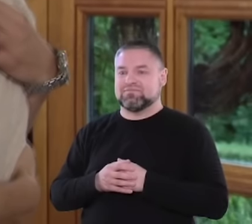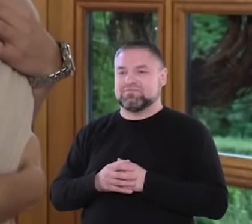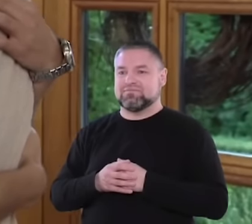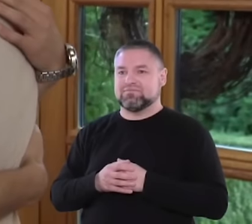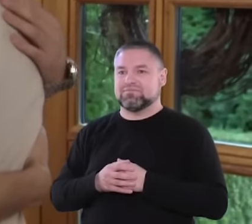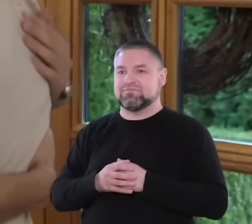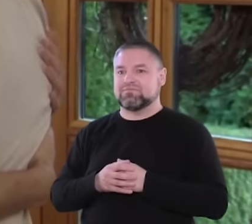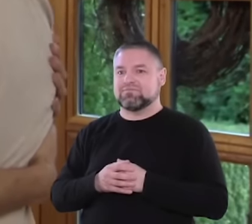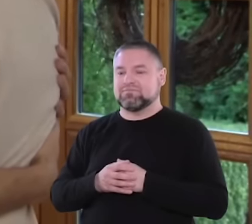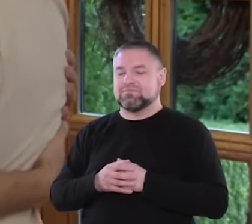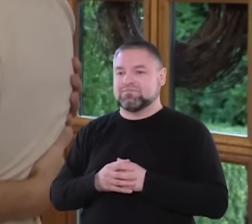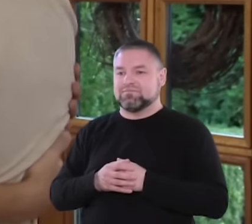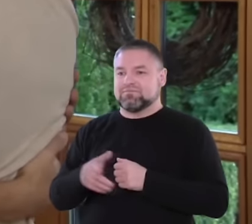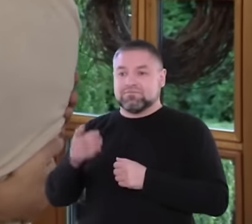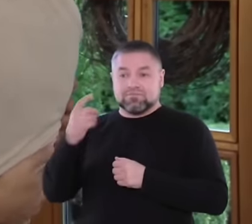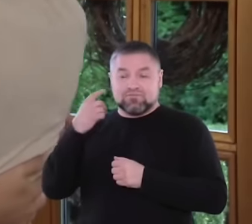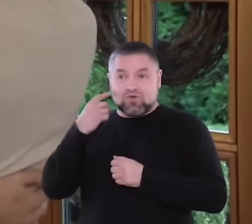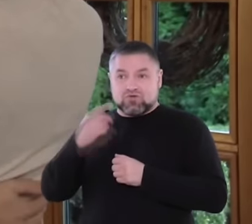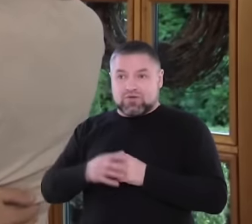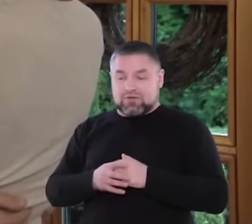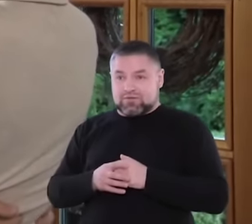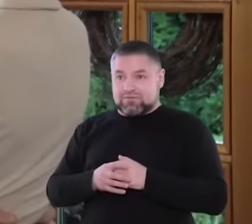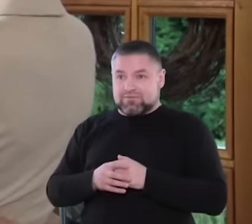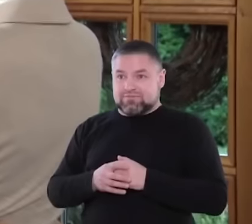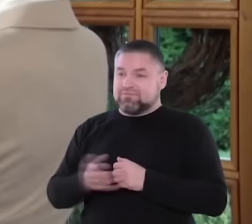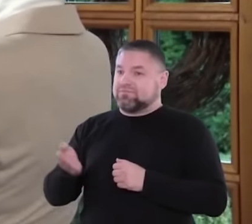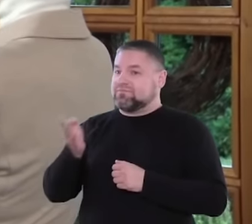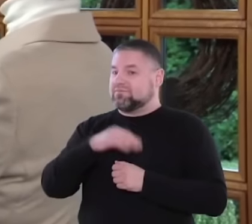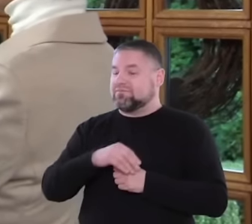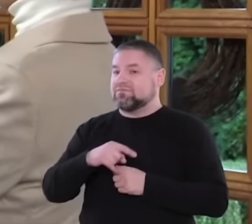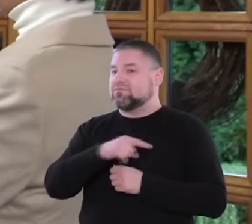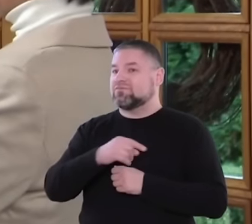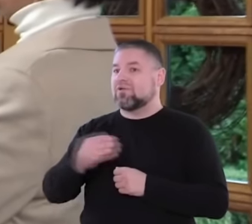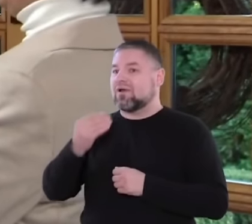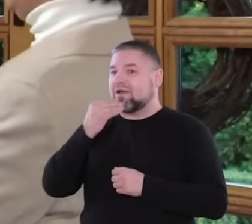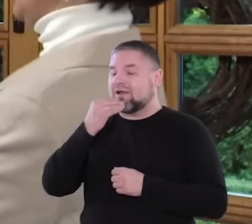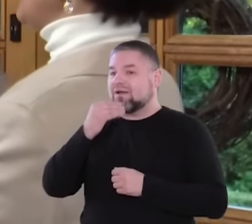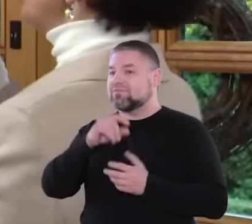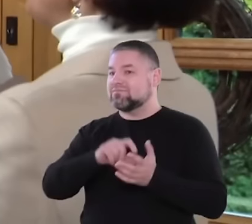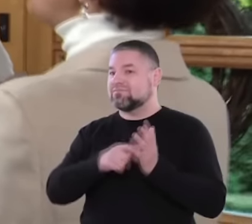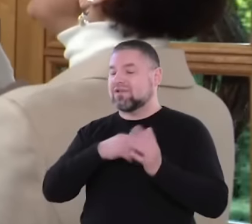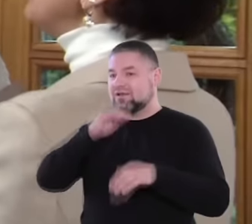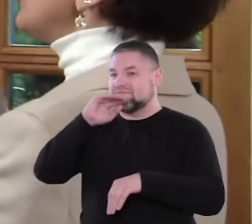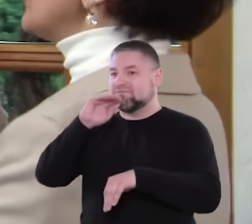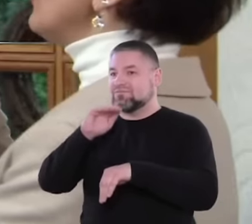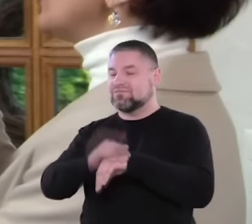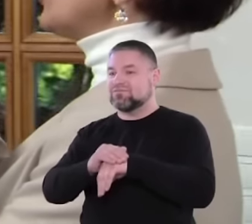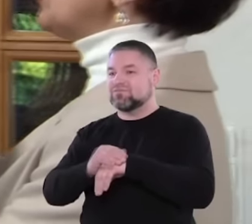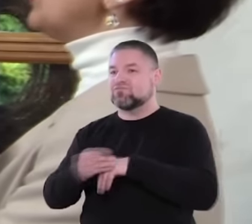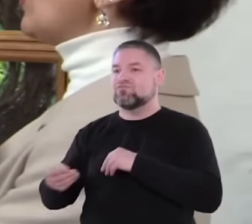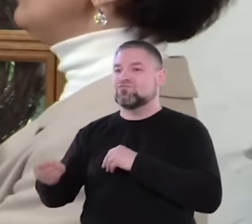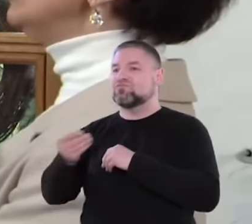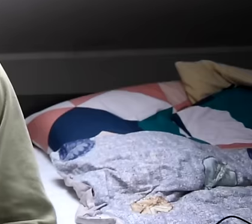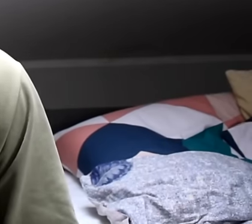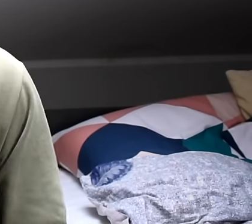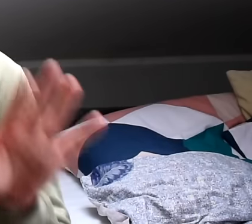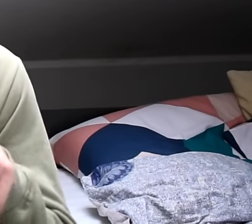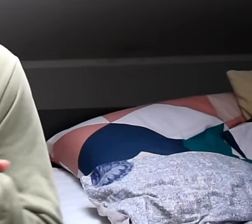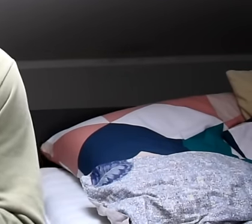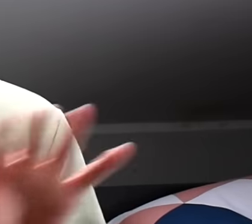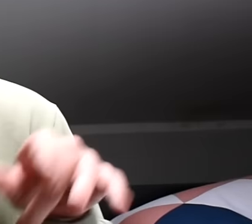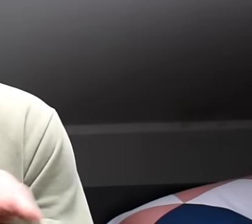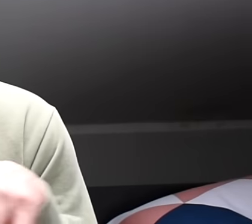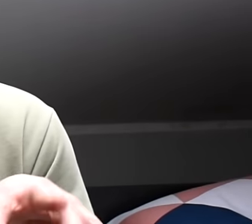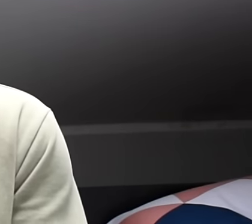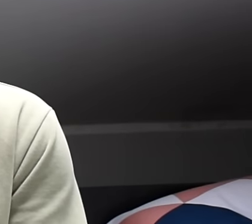Posłuchaj, przejdźmy do jadalni. Zamówiłam polędwiczki w sosie kurkowym.